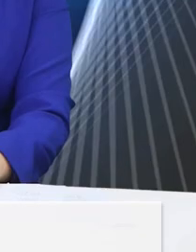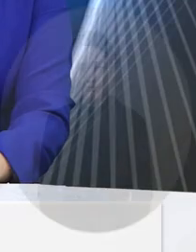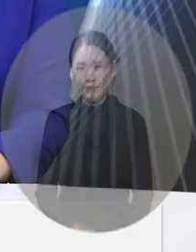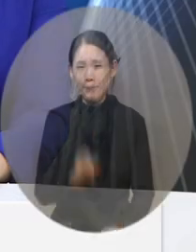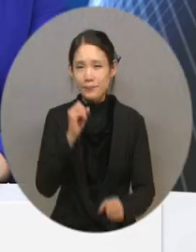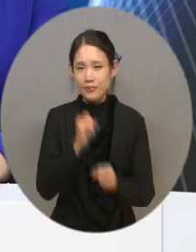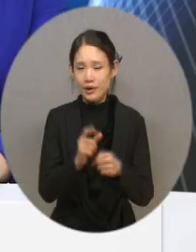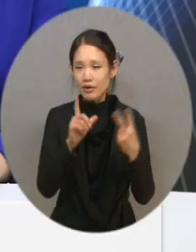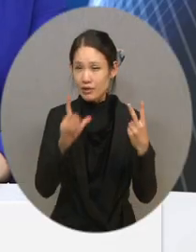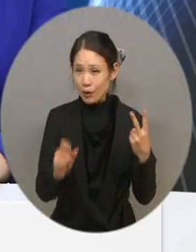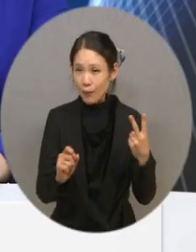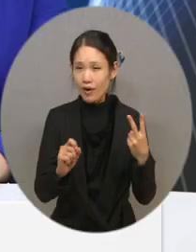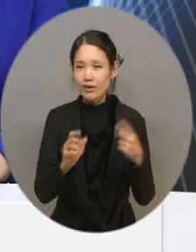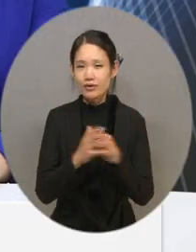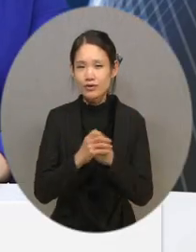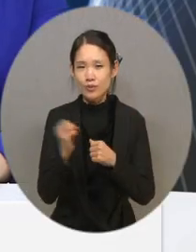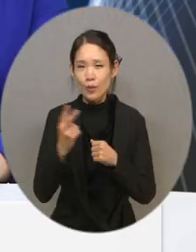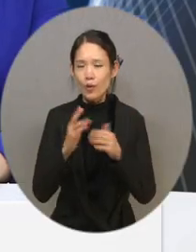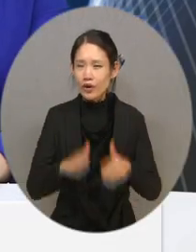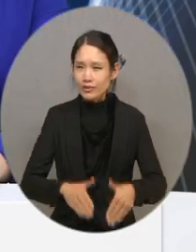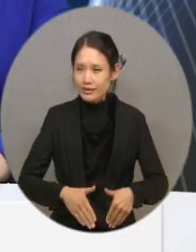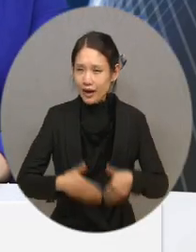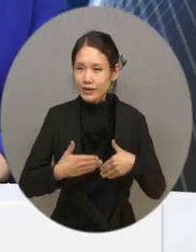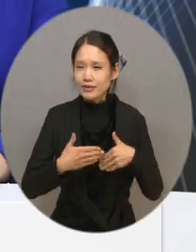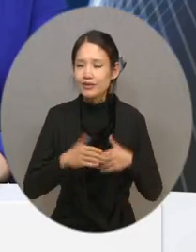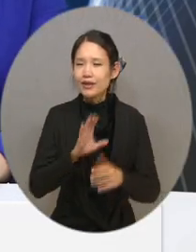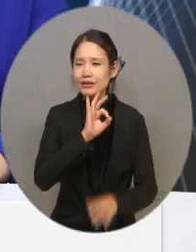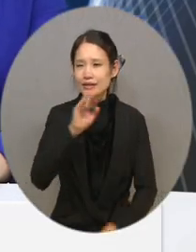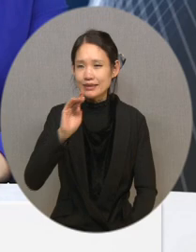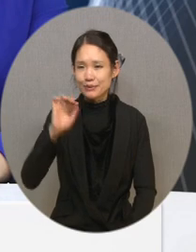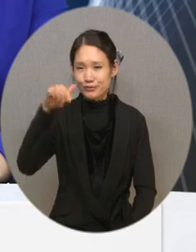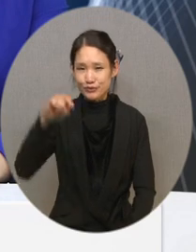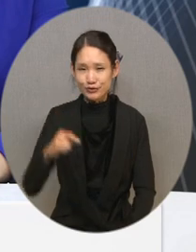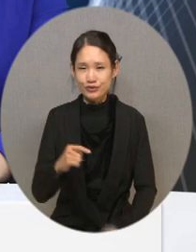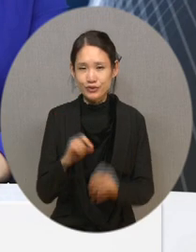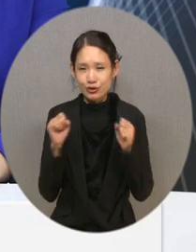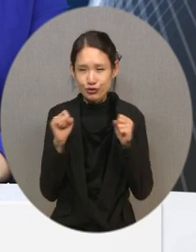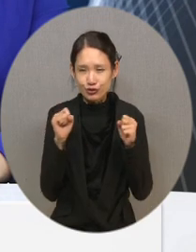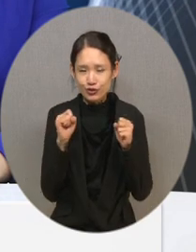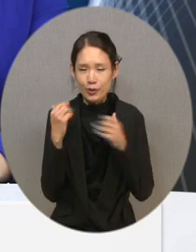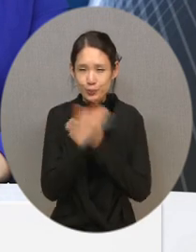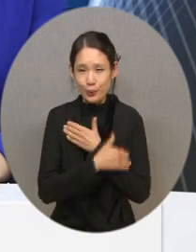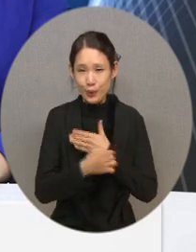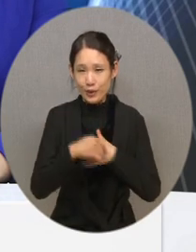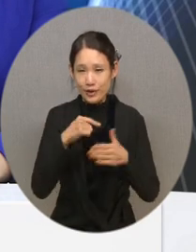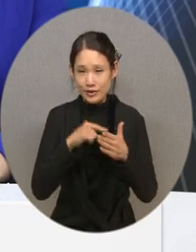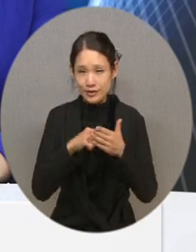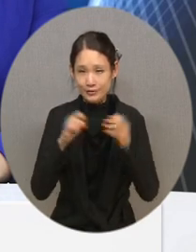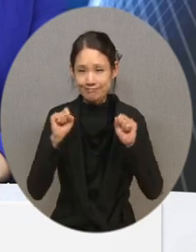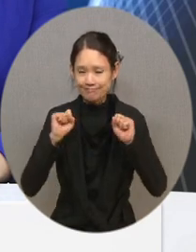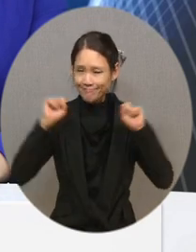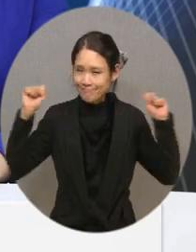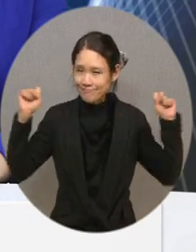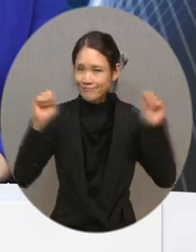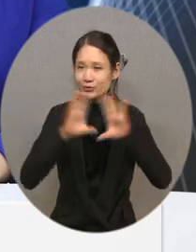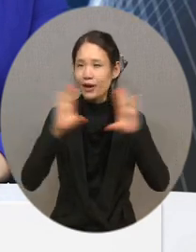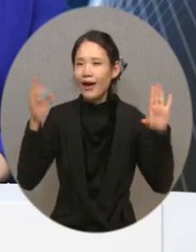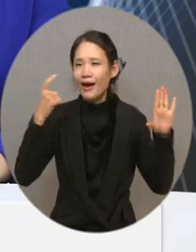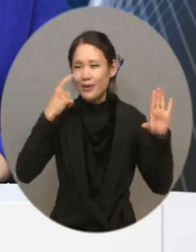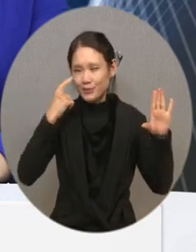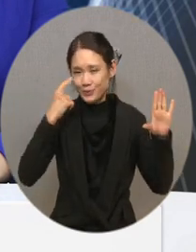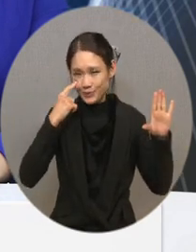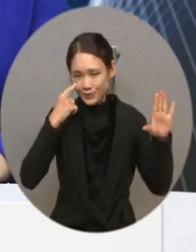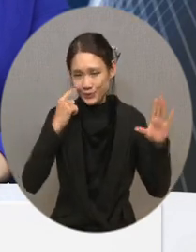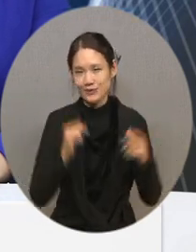어느덧 2월이 찾아오고 입춘도 지났습니다. 겨우내 움츠렸던 몸과 마음에 기지개를 켜보시는